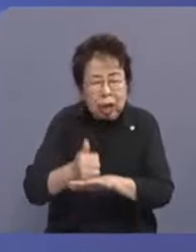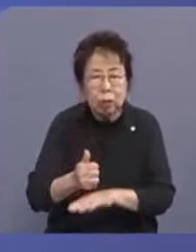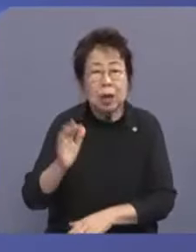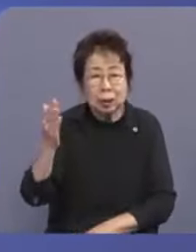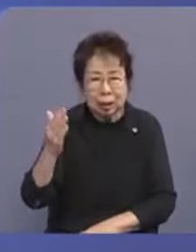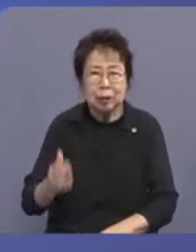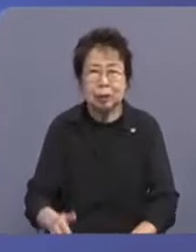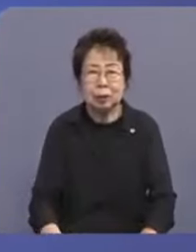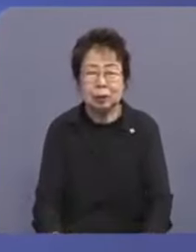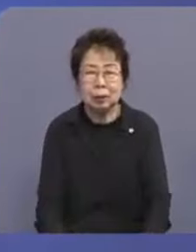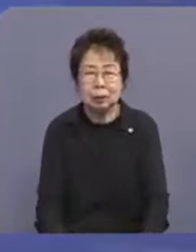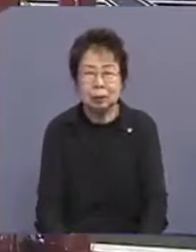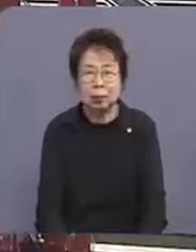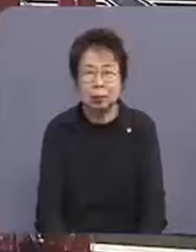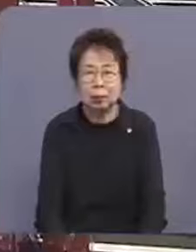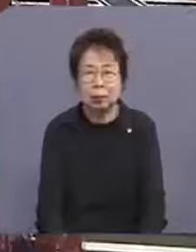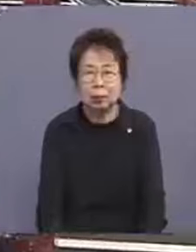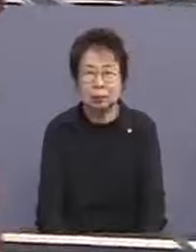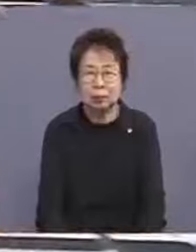기자입니다.